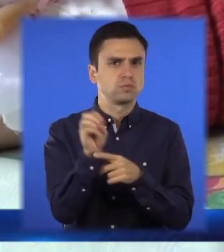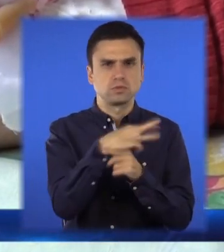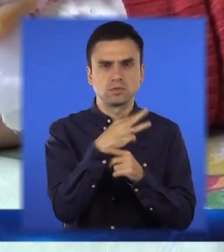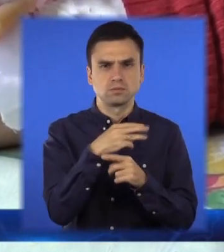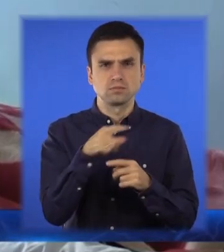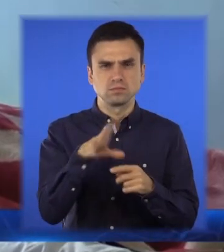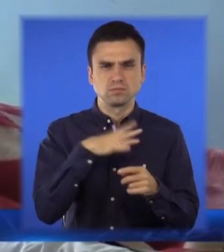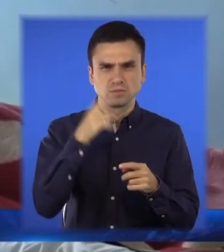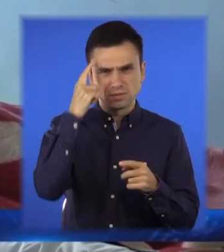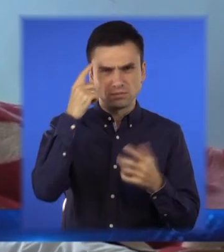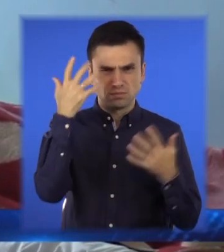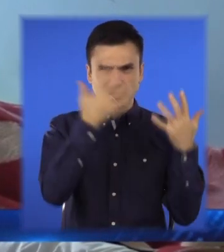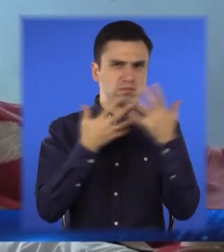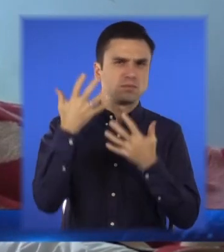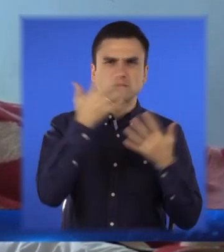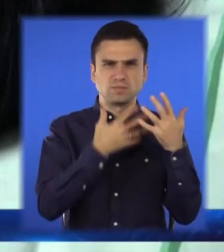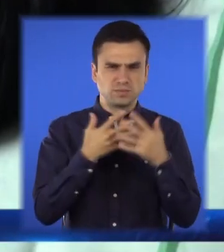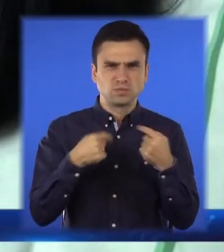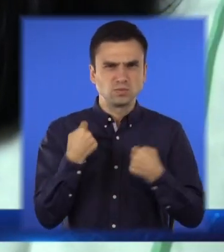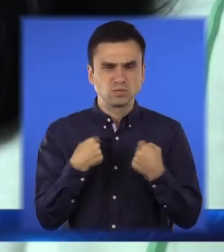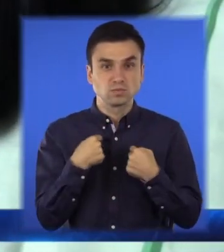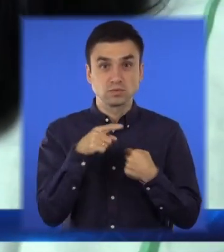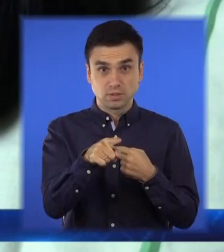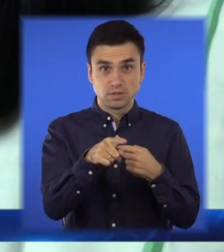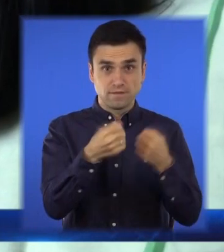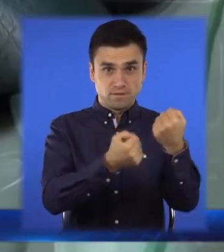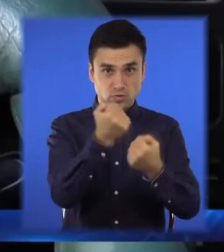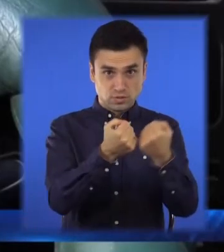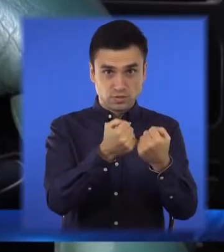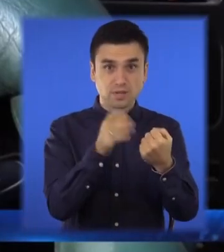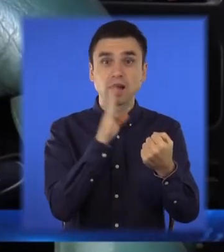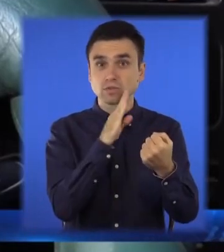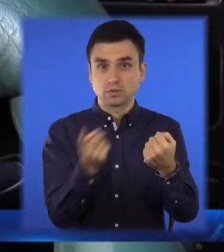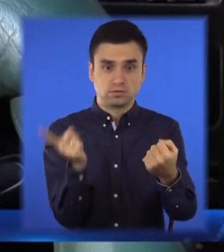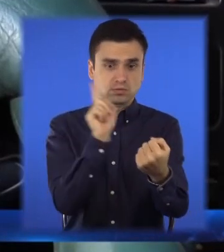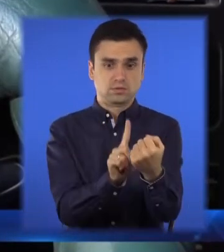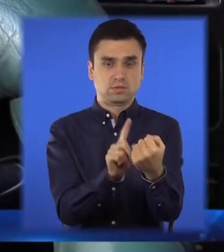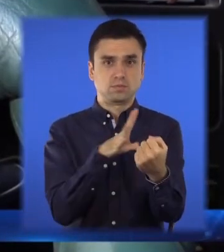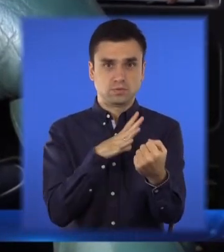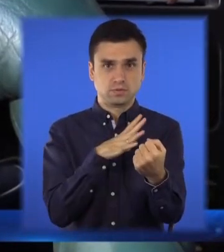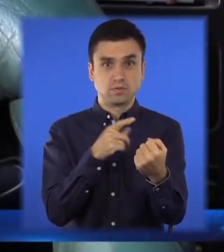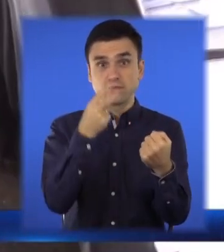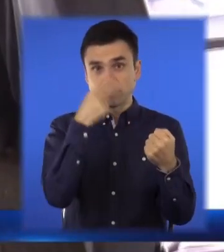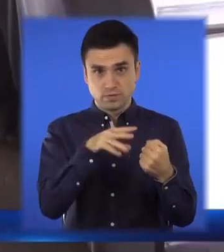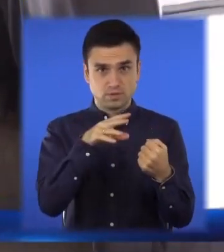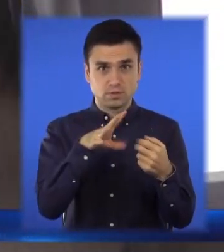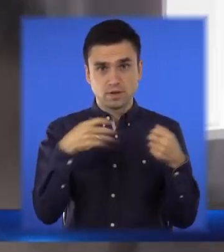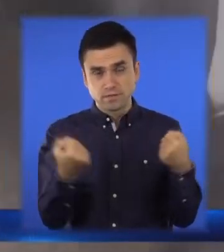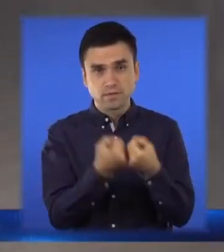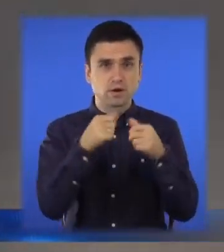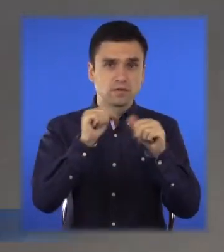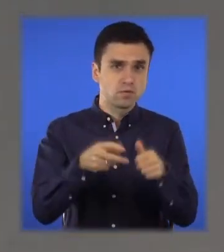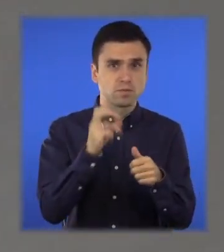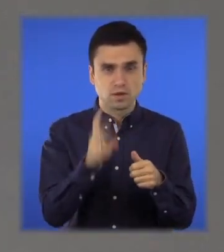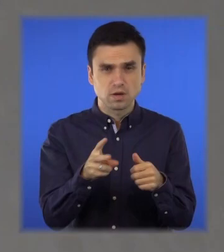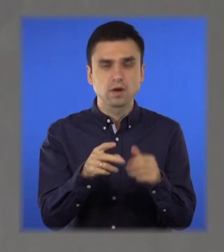сильне запаморочення. Вона їхала просто позаду водія та бачила все на власні очі. Каже, Керманич дійсно дуже підозріло закашляв, а потім удар і